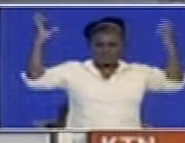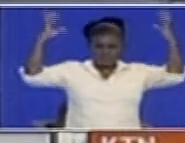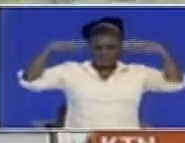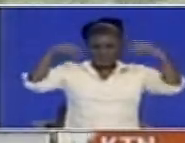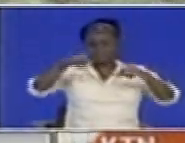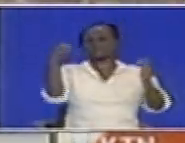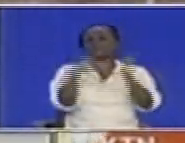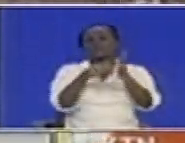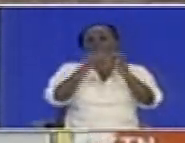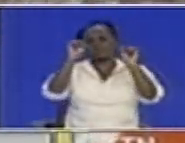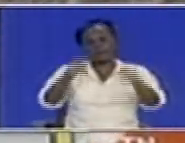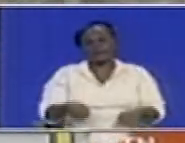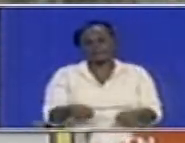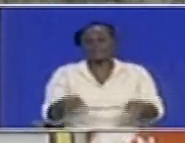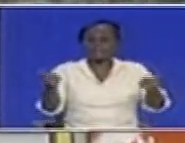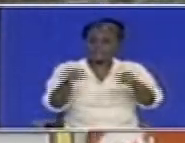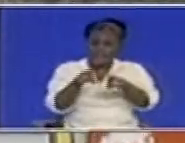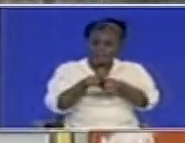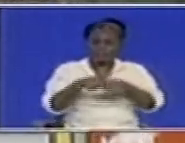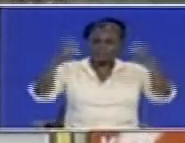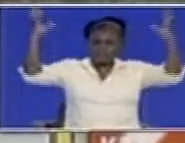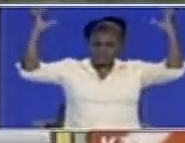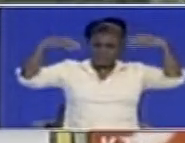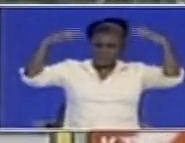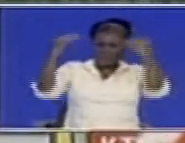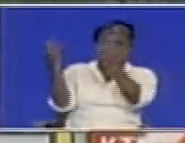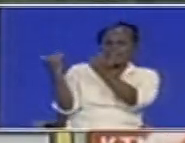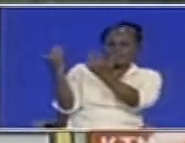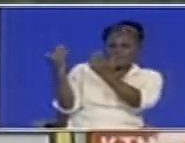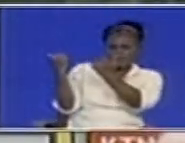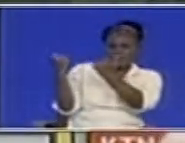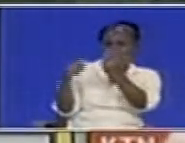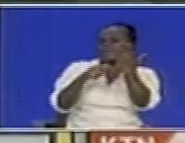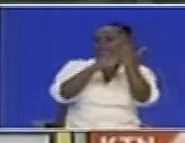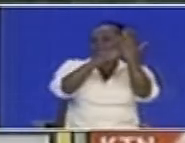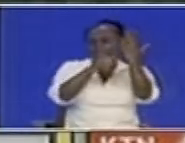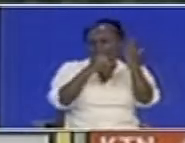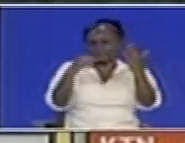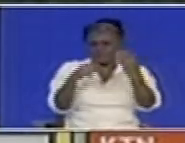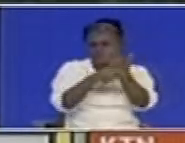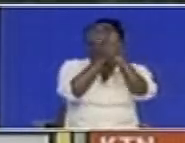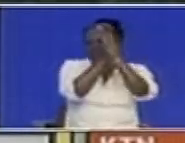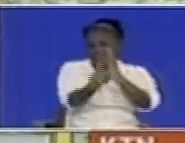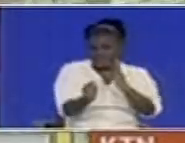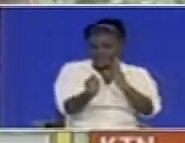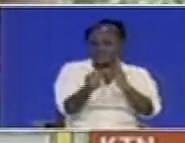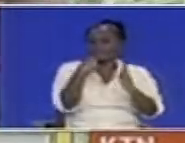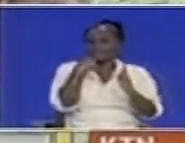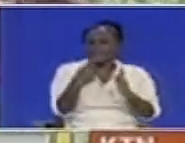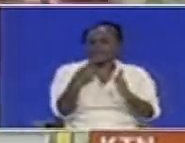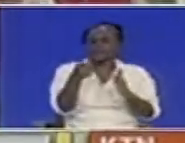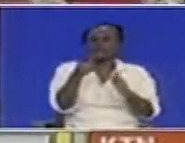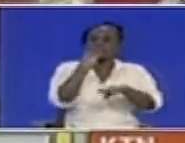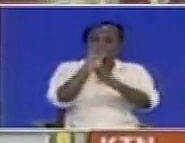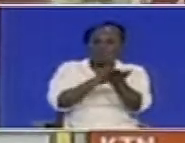kuwa shida. Na huku msimu wa mvua ukikaribia, na hususan wakati huu ambapo wataalamu wamekadiria tukio la El Nino nchini, wenyeji hawa